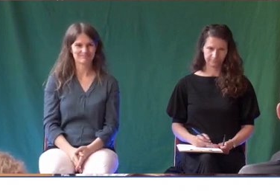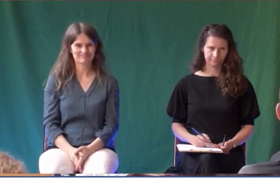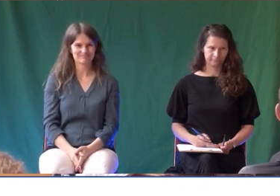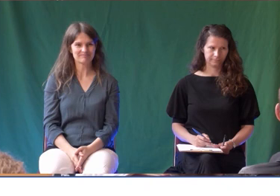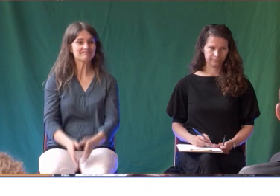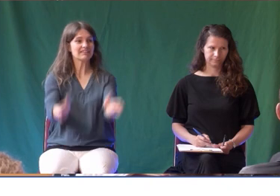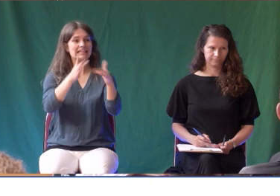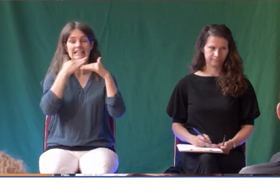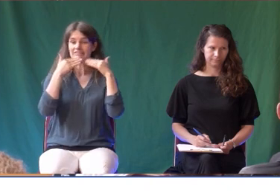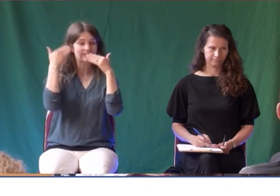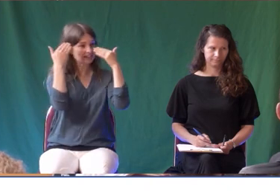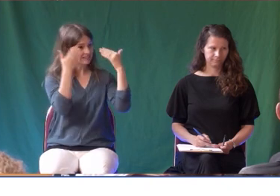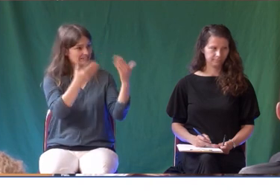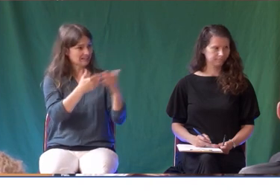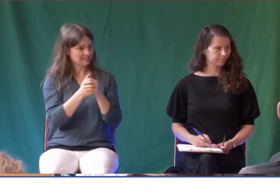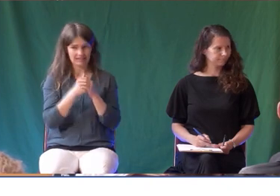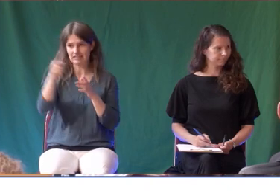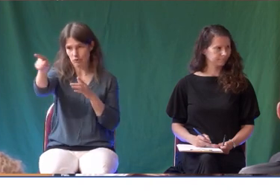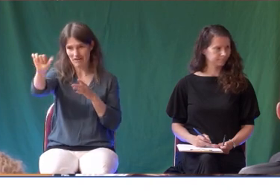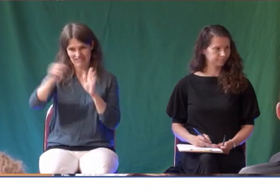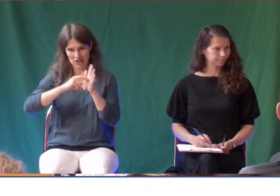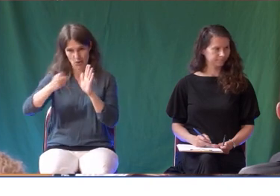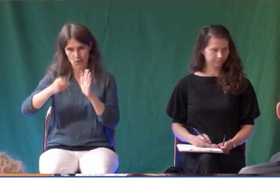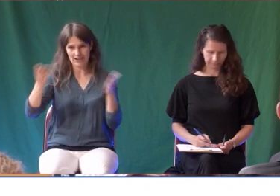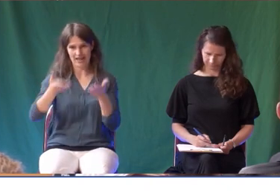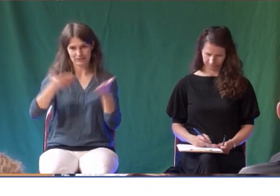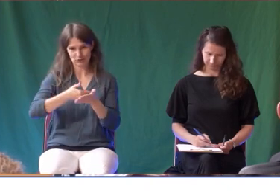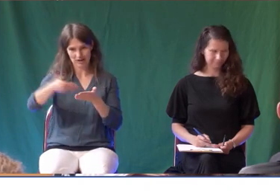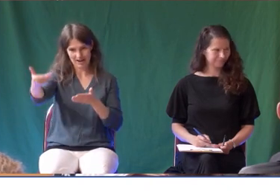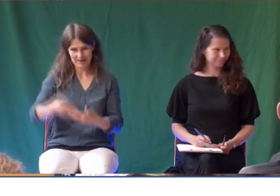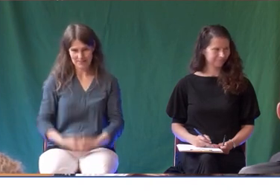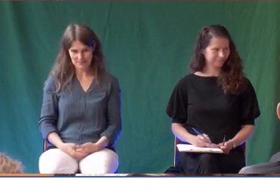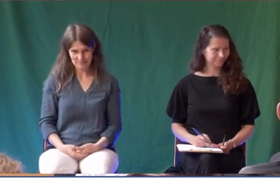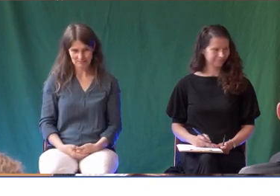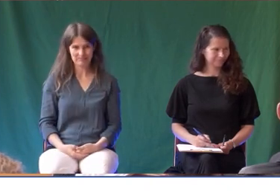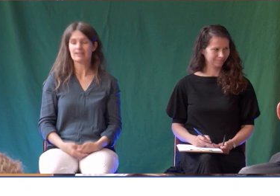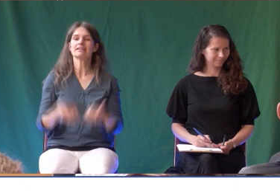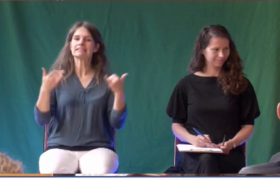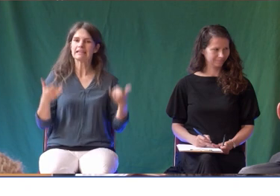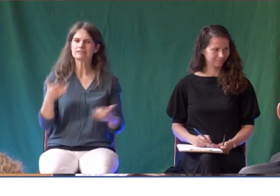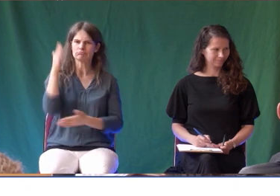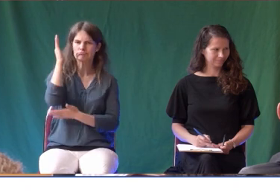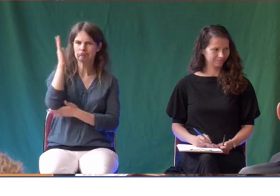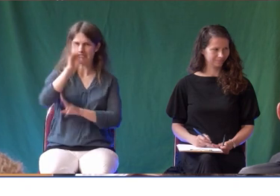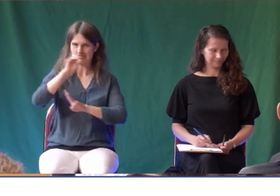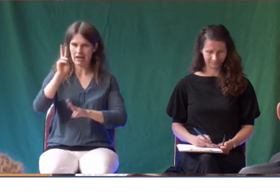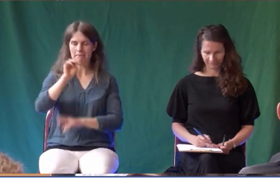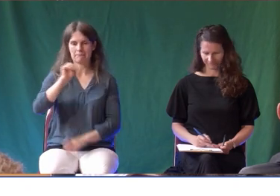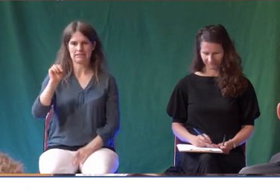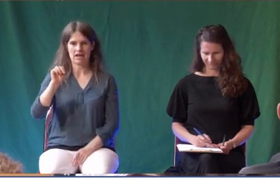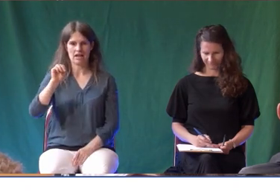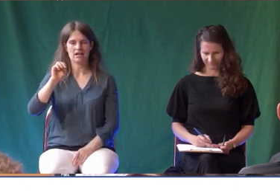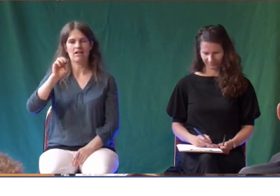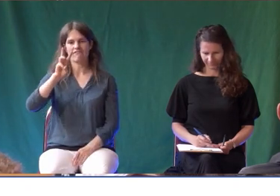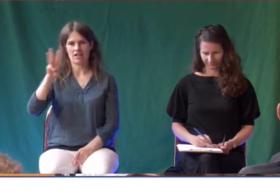vielen Dank Frau Ludin jetzt spricht Michael Welsch er ist der Landesbeauftragte